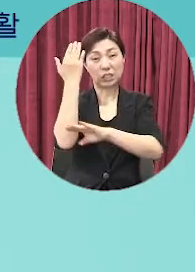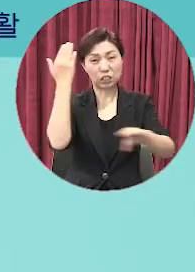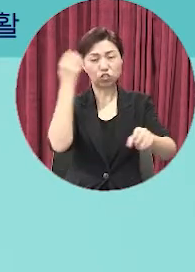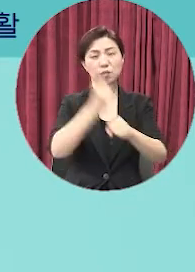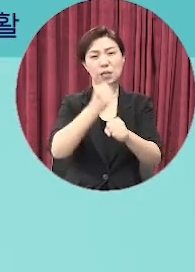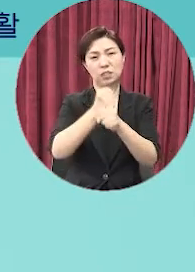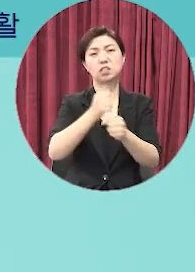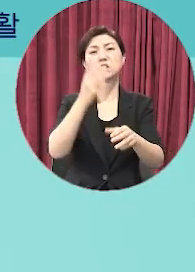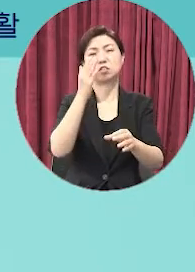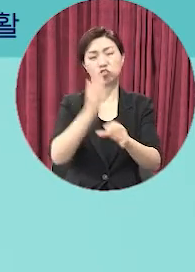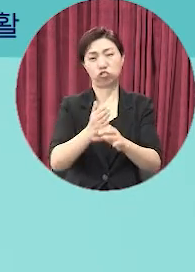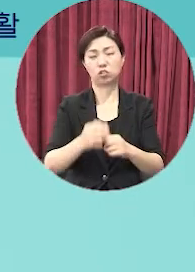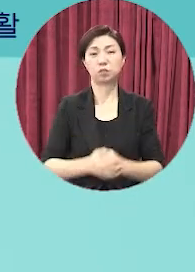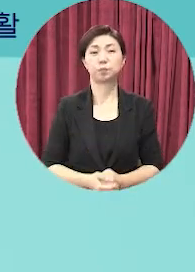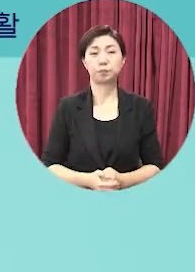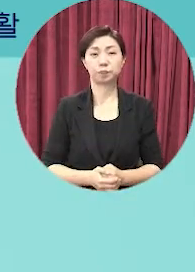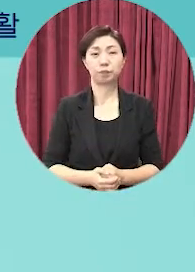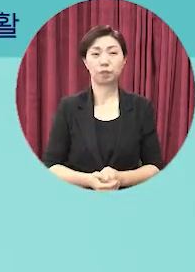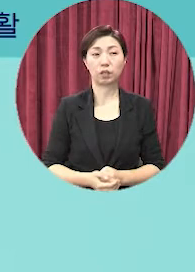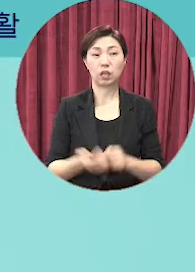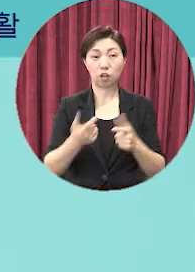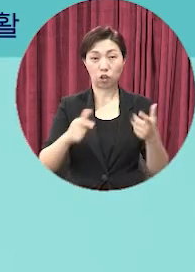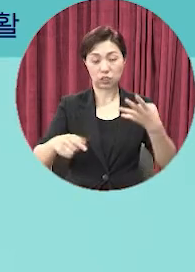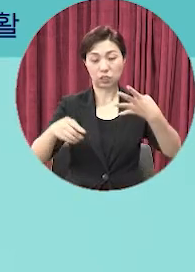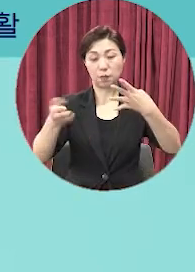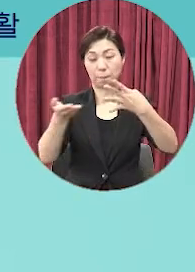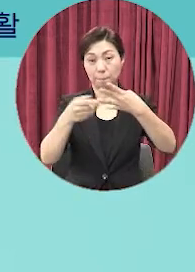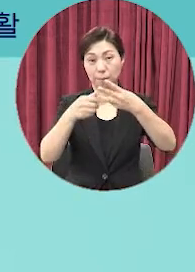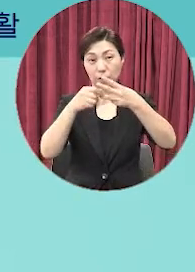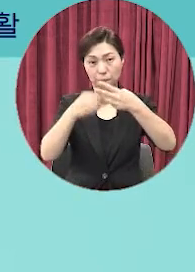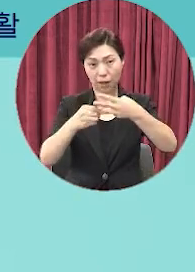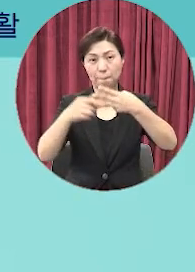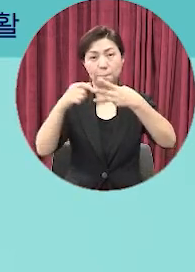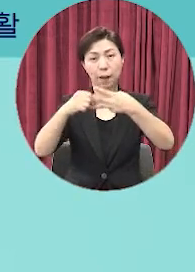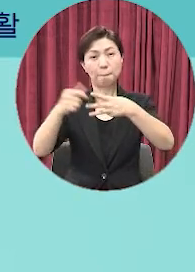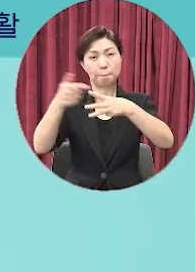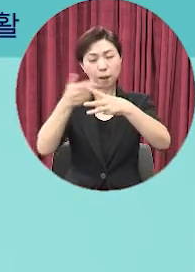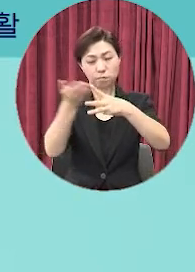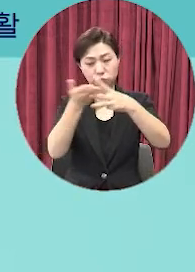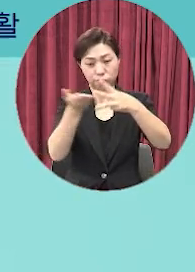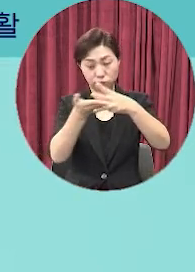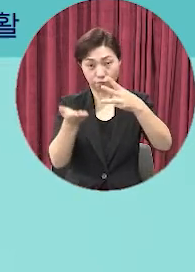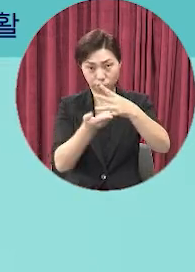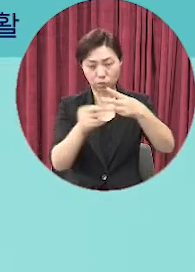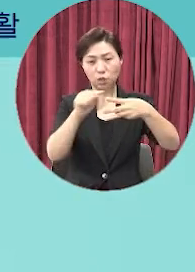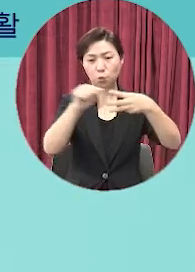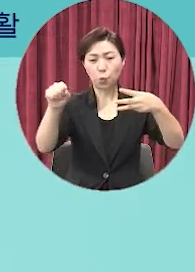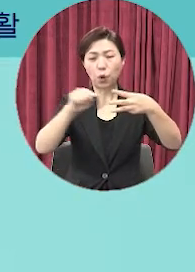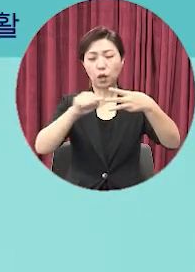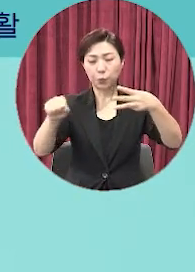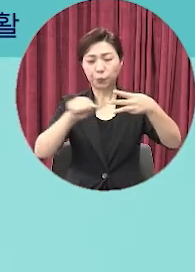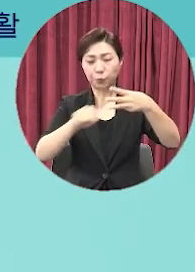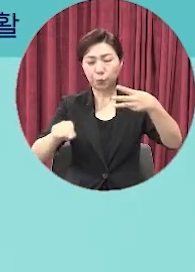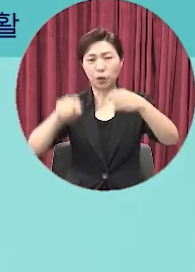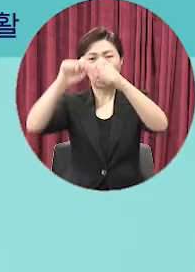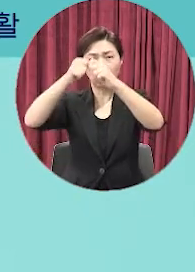각각의 고려사항이라든지 스텝별로의 판단 기준이라든지 또 구체적인 방법에 대해서 이제 포함을 할 겁니다.